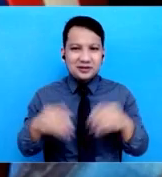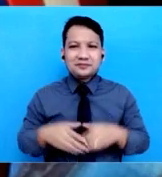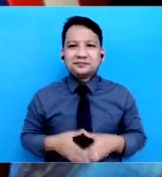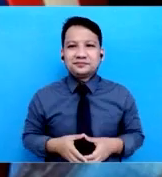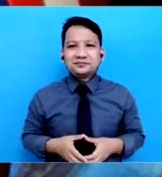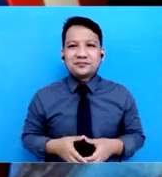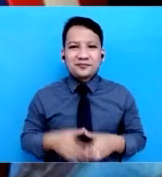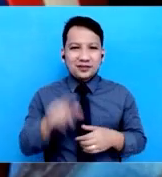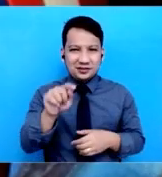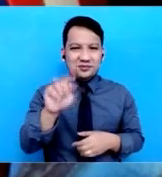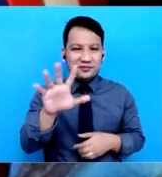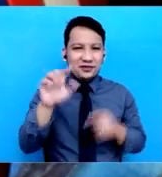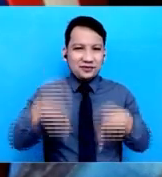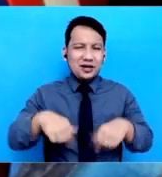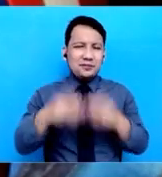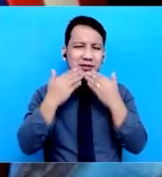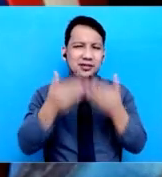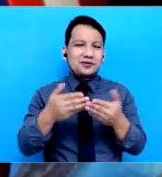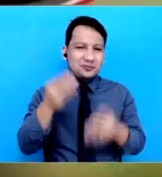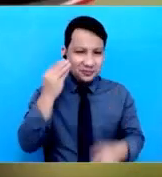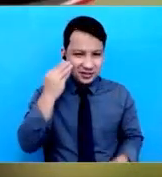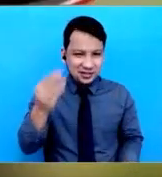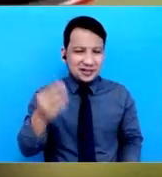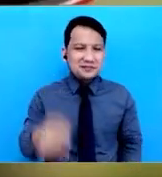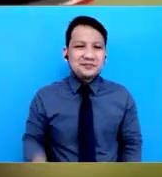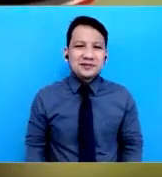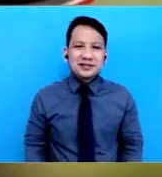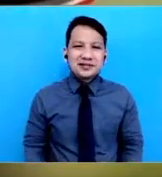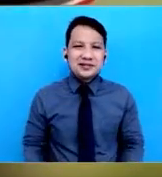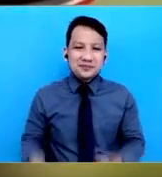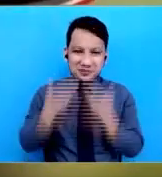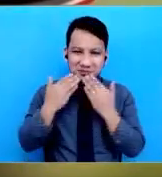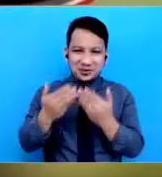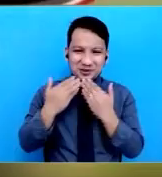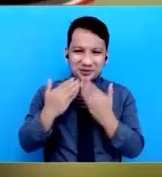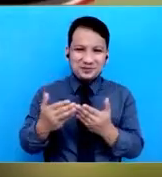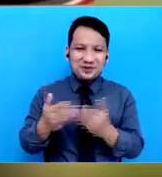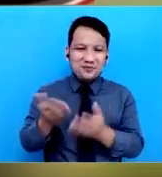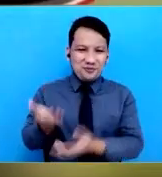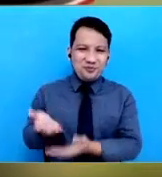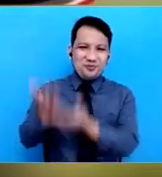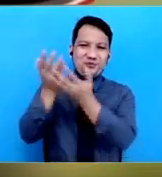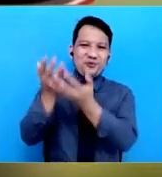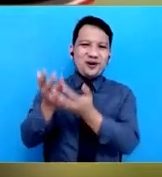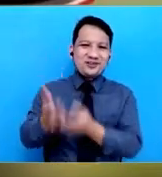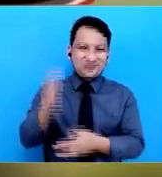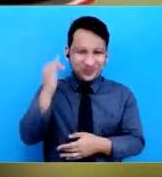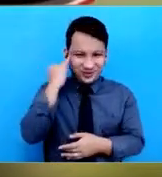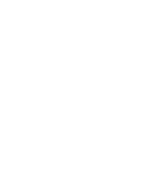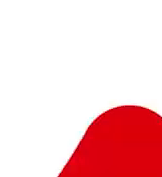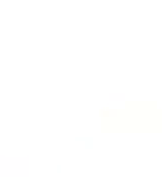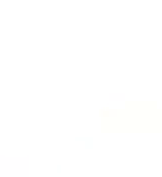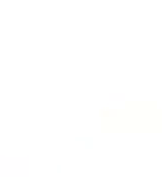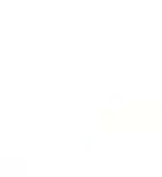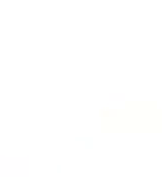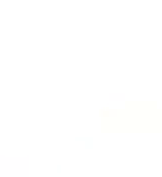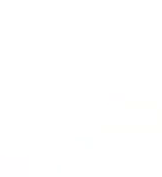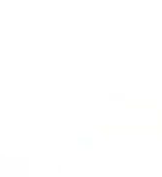sa TV5. Thank you, Maricel. All right, maraming salamat sa ating veteran journalist, Julius Babaw.